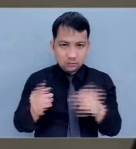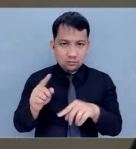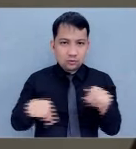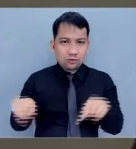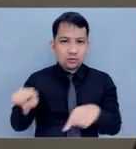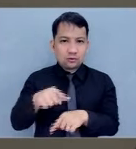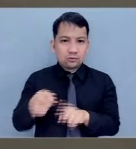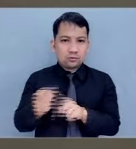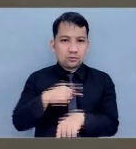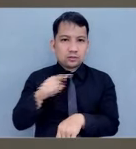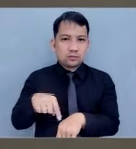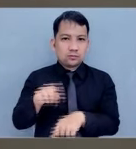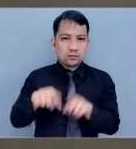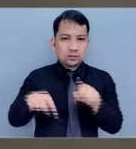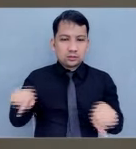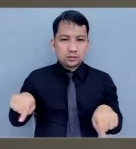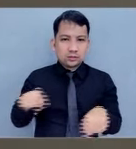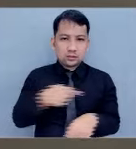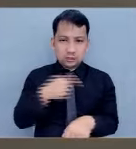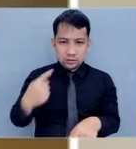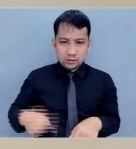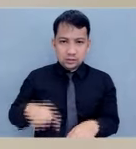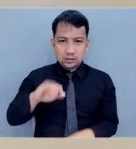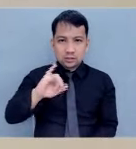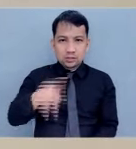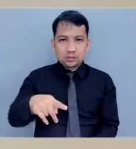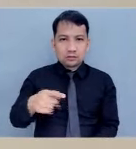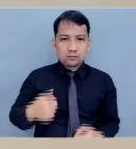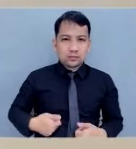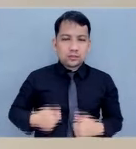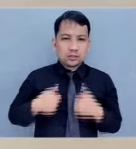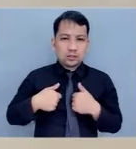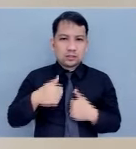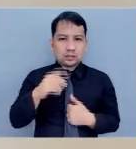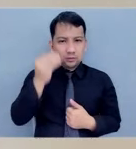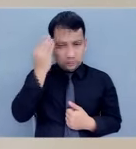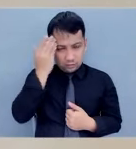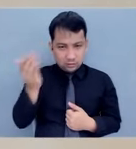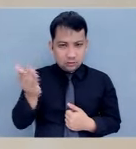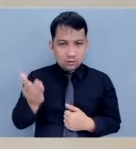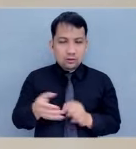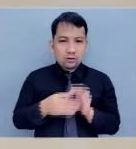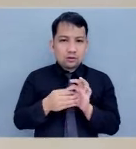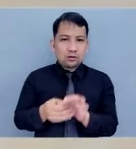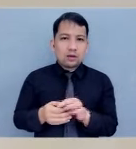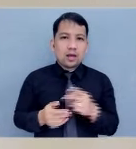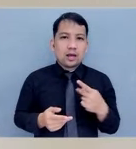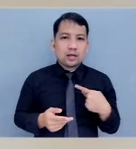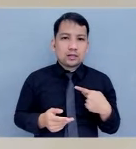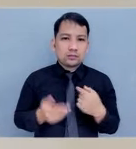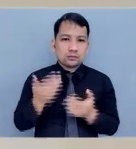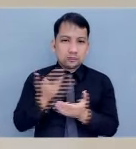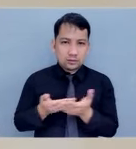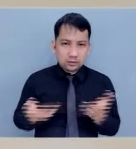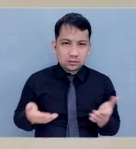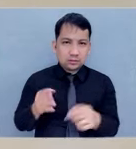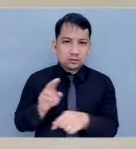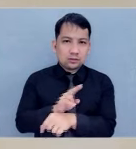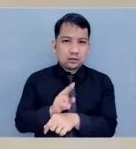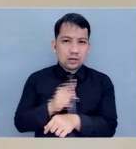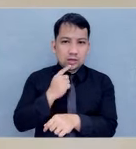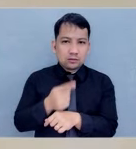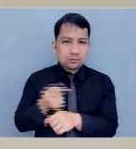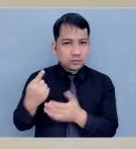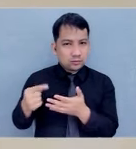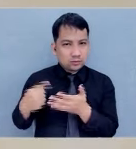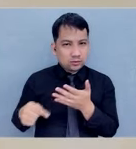sa magkakaibang Chinese IP address. We would like to note po that there are tools that can be used to check if these